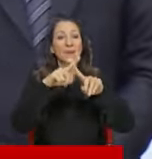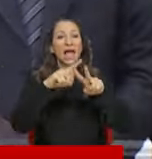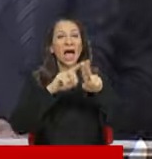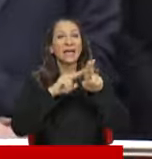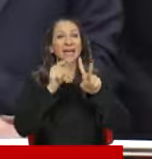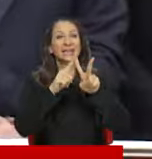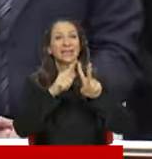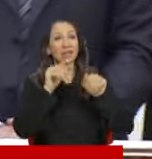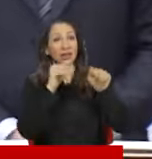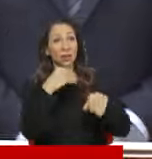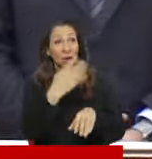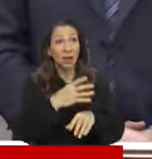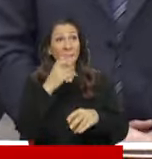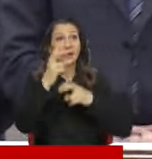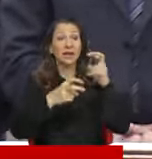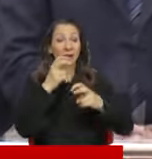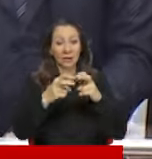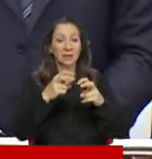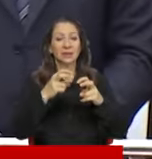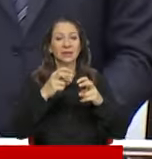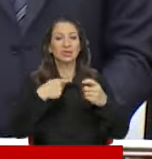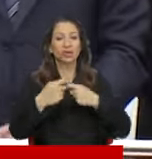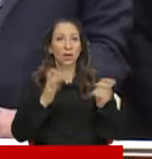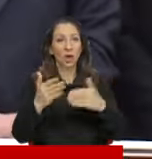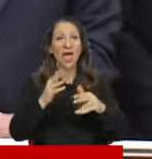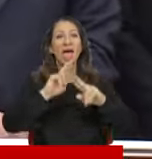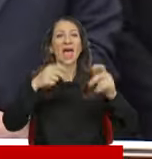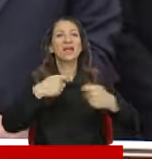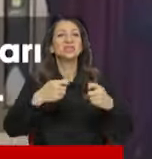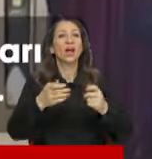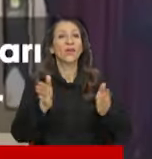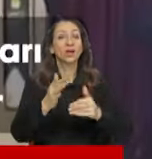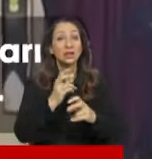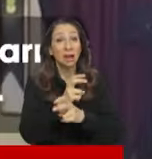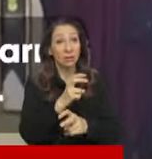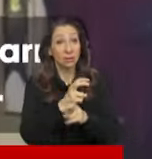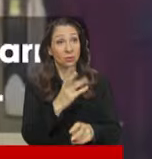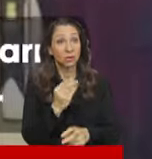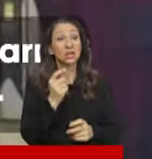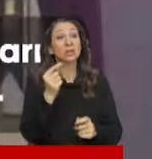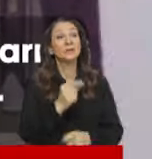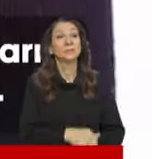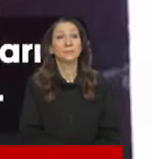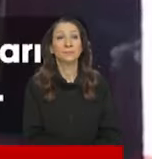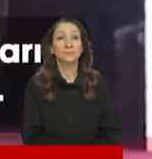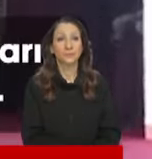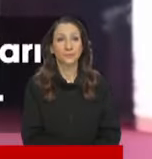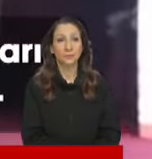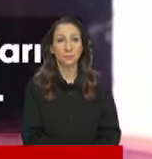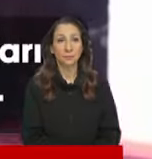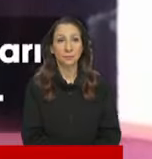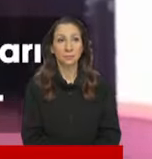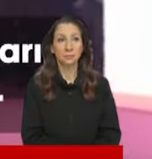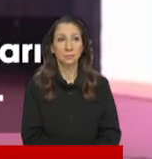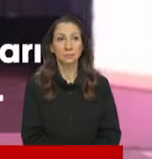diye Sanayi Ticaret odalarını esnaf odalarını tehdit etmiş iş adamlarına sesleniyorum Cuma